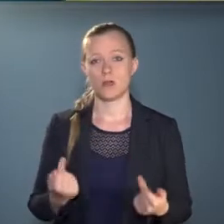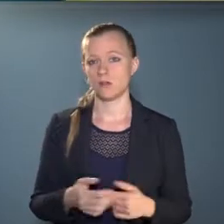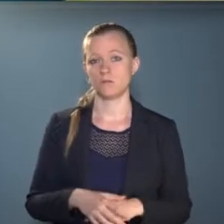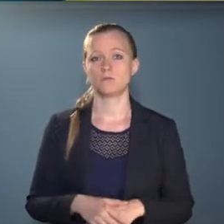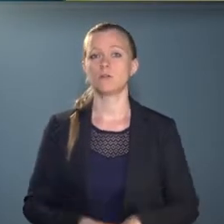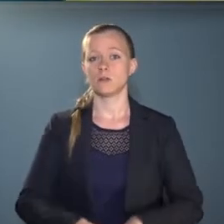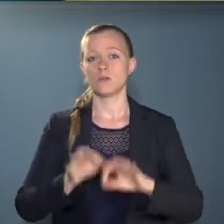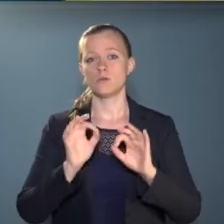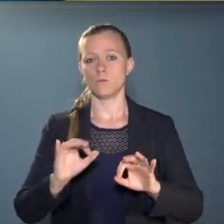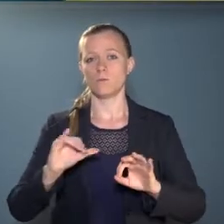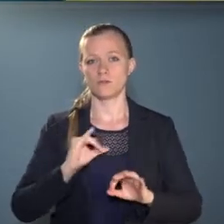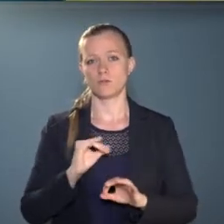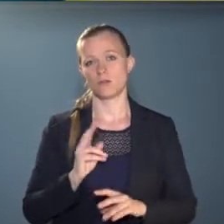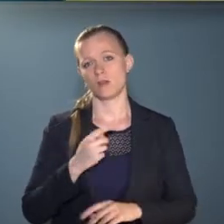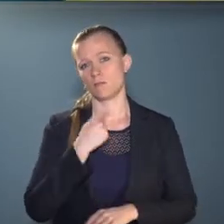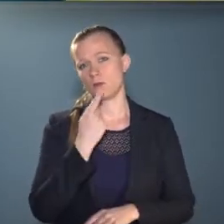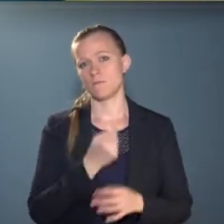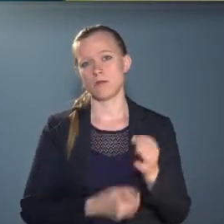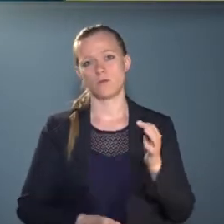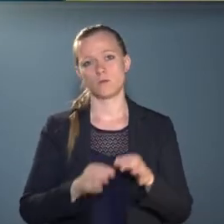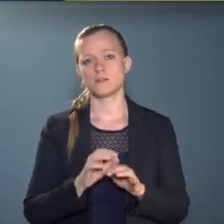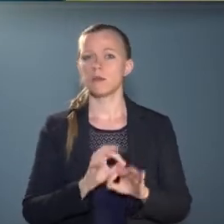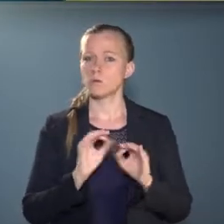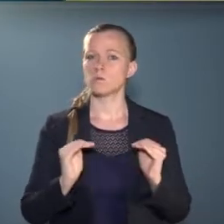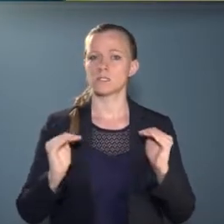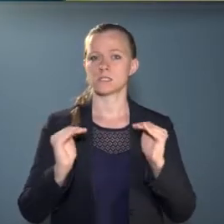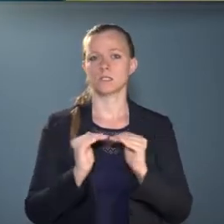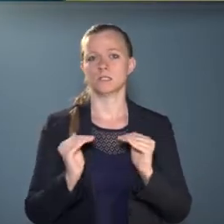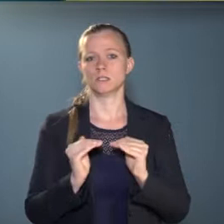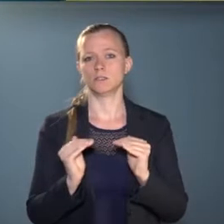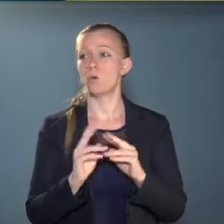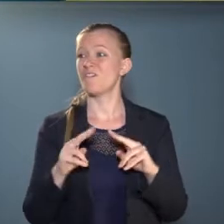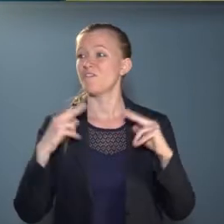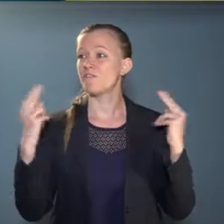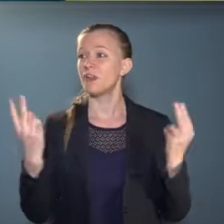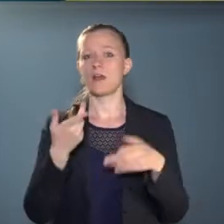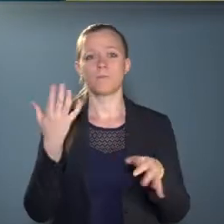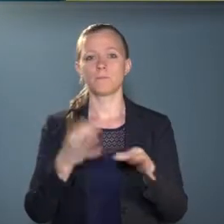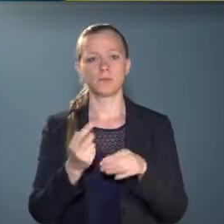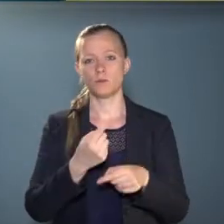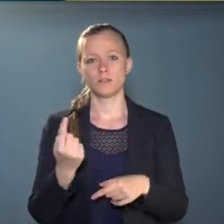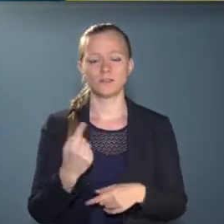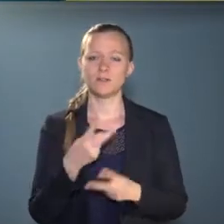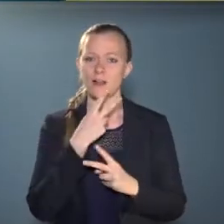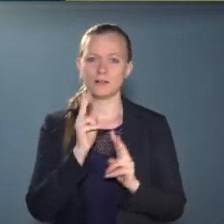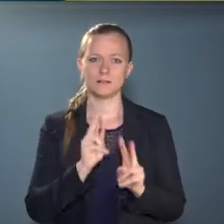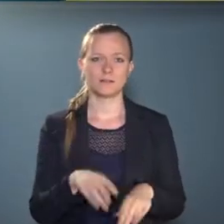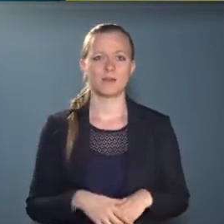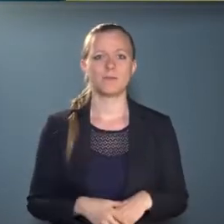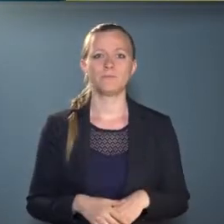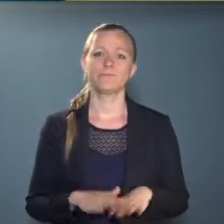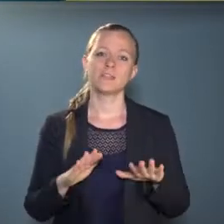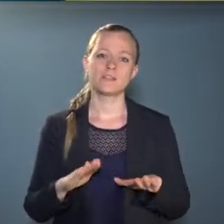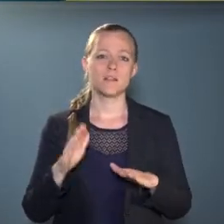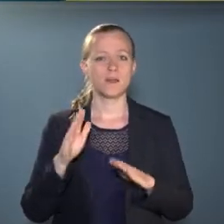jó biztonság mondható Magyarországon, ez jó szinten van. Az, hogy a világban mi történik, azt látni kell, hogy az iszlám